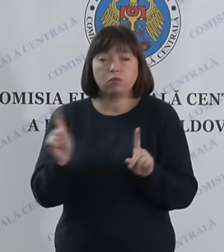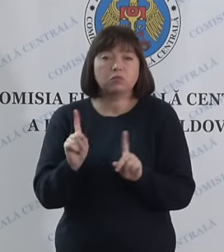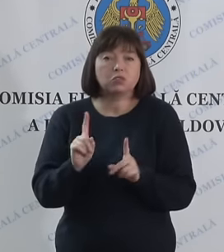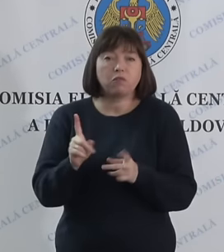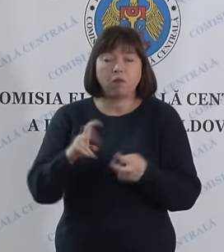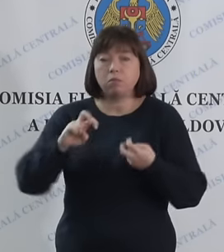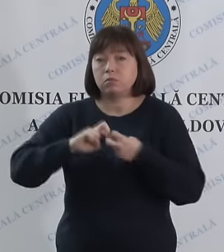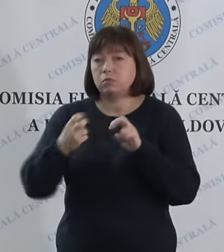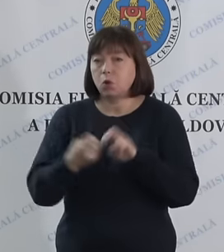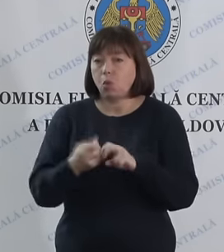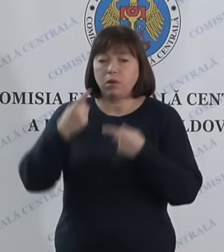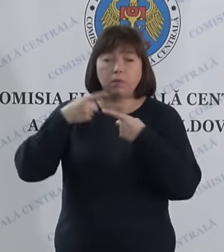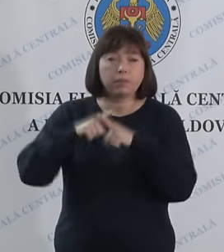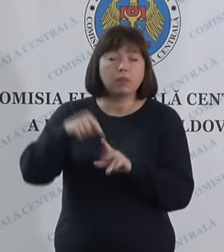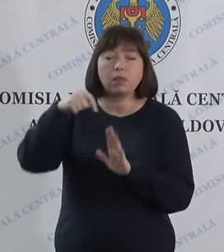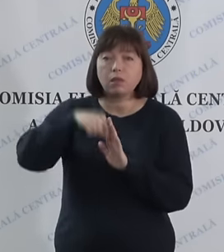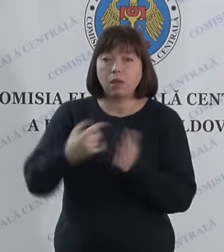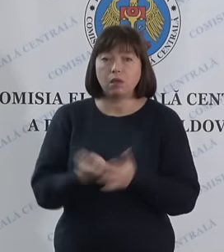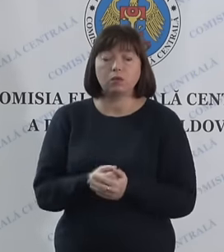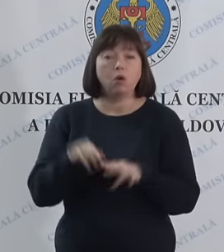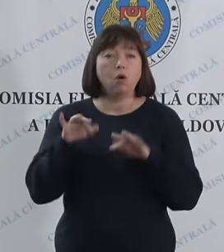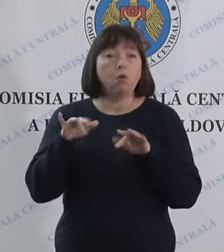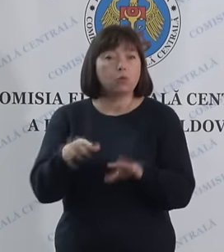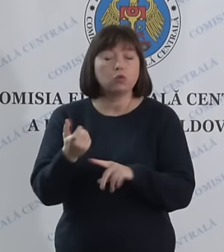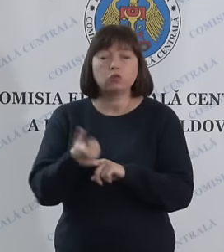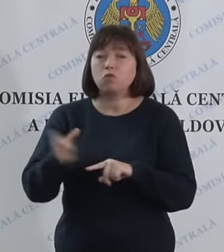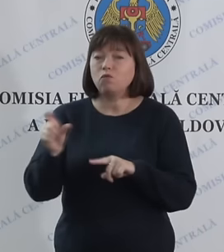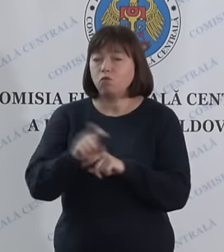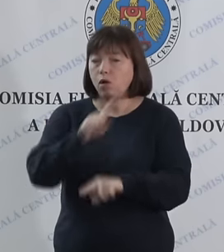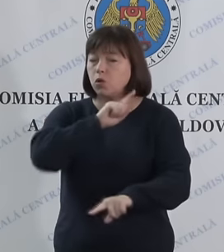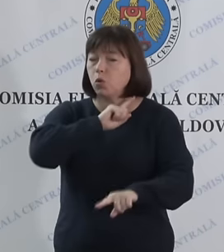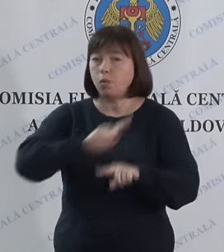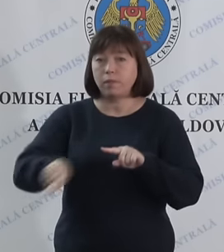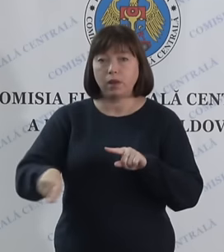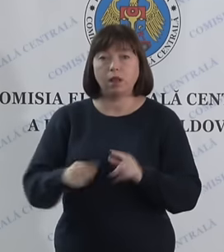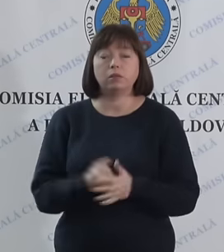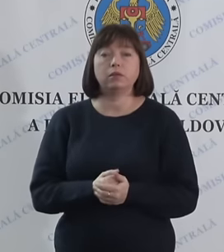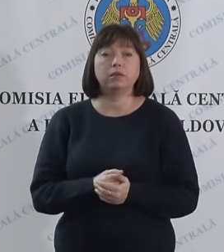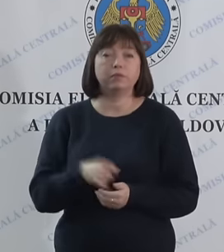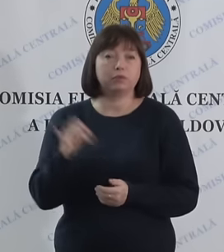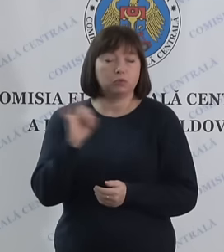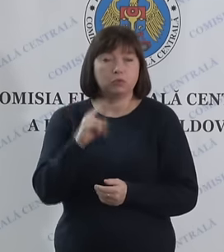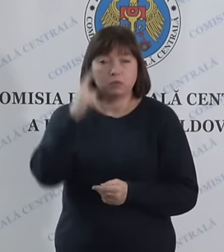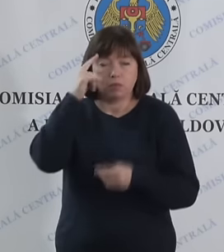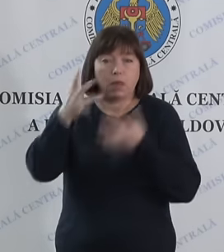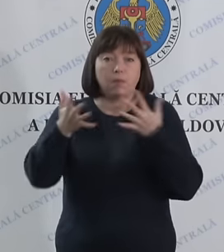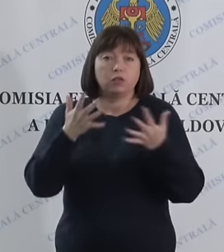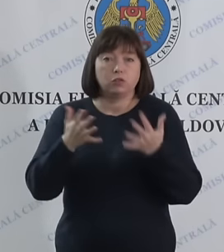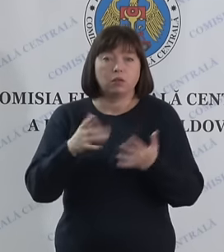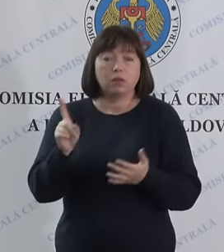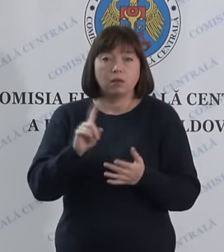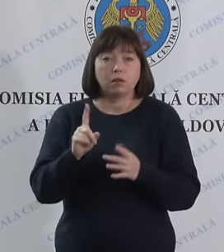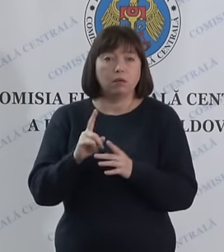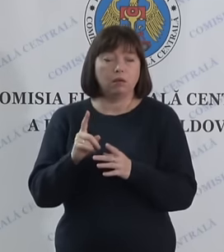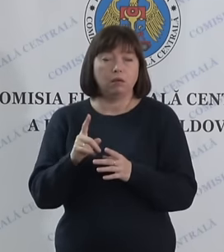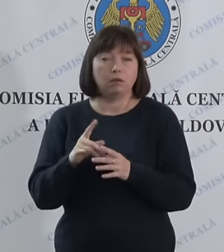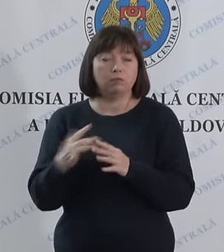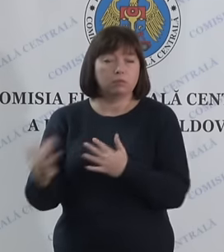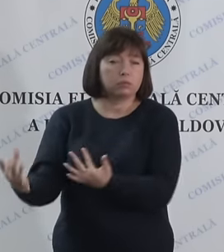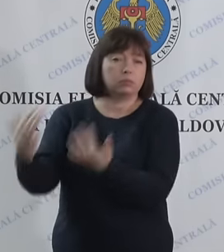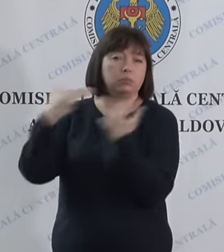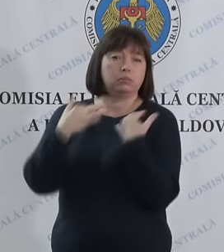ordin tehnic. Procesul este foarte operativ și imaginați-vă că un flux de